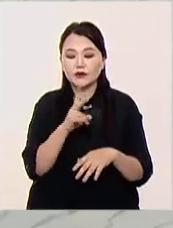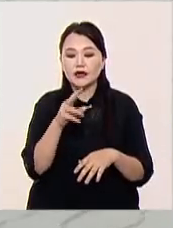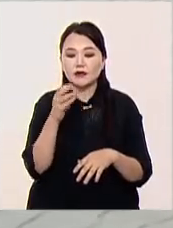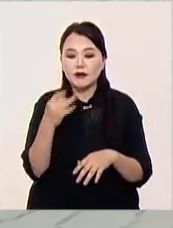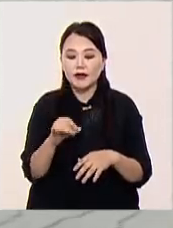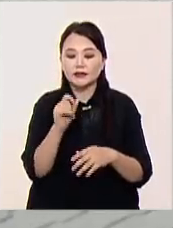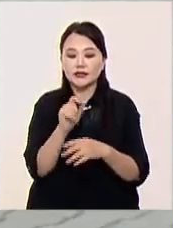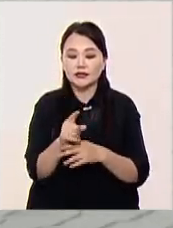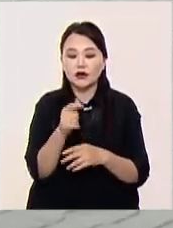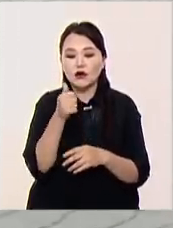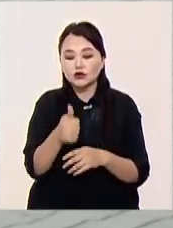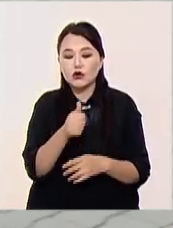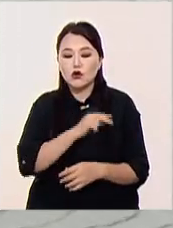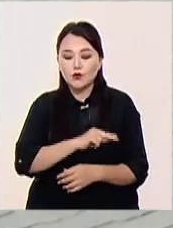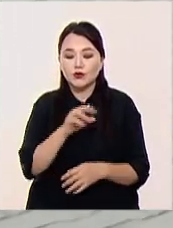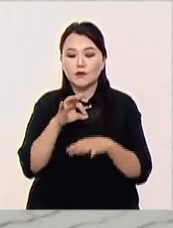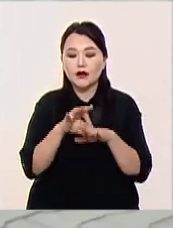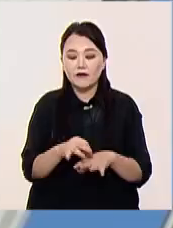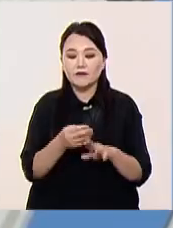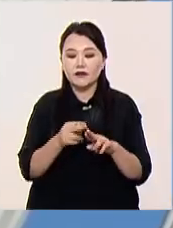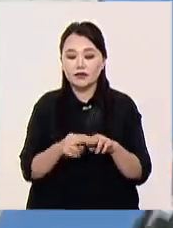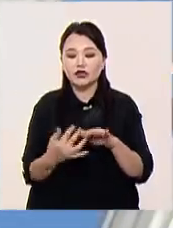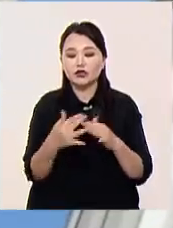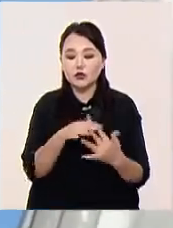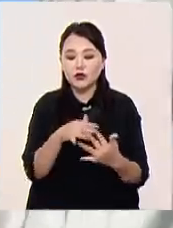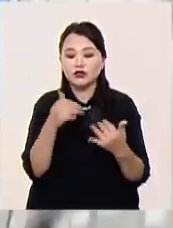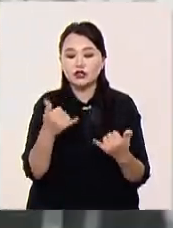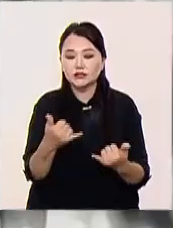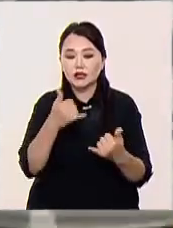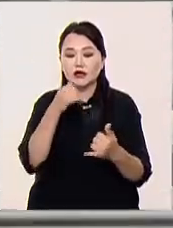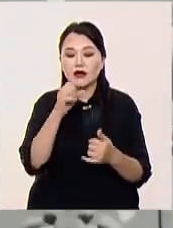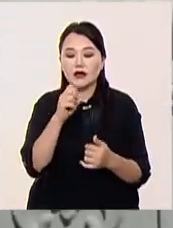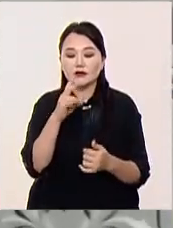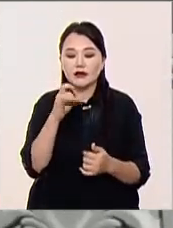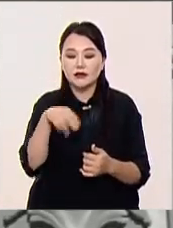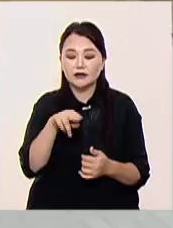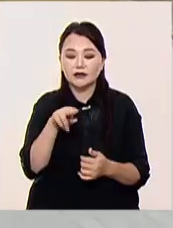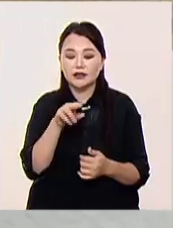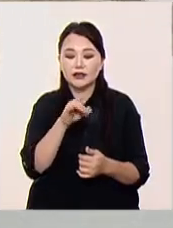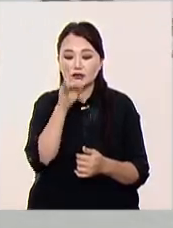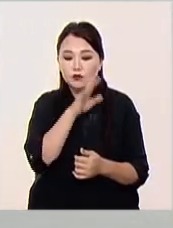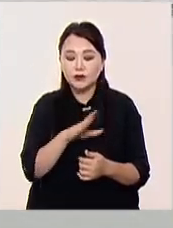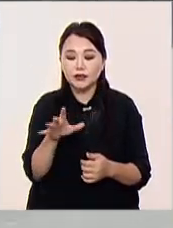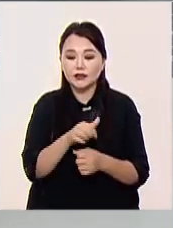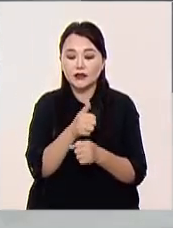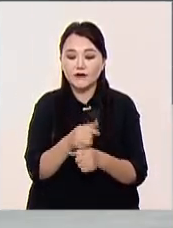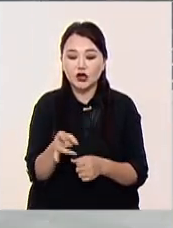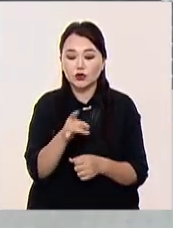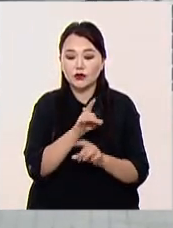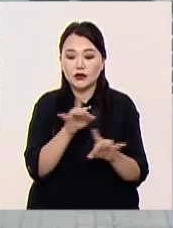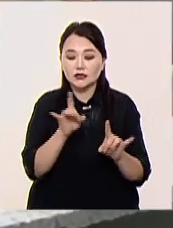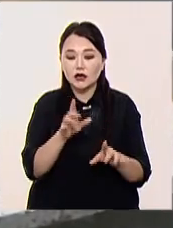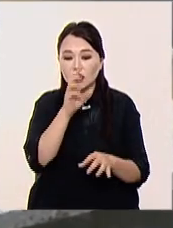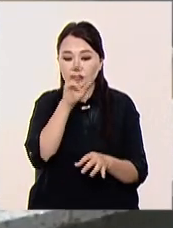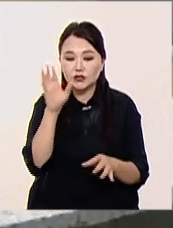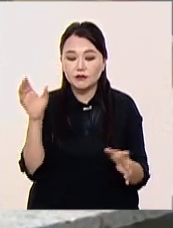дал положительную оценку работе, проводимой в этих селах. Сейчас они находятся в авангарде республики. Глава региона также говорит, что и